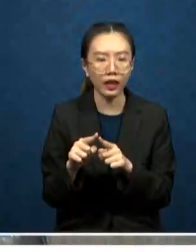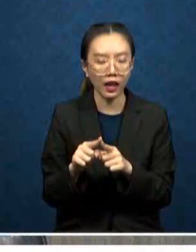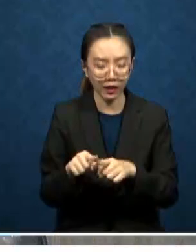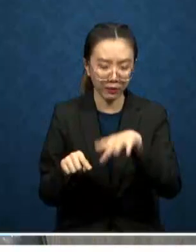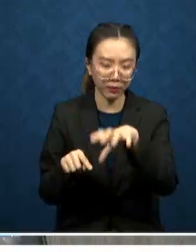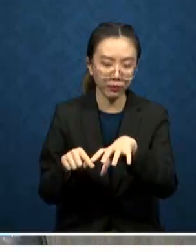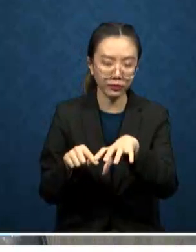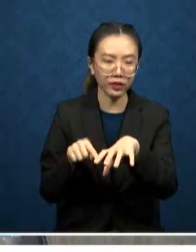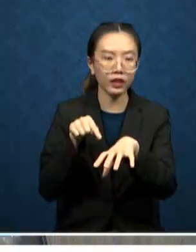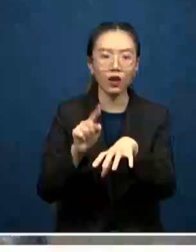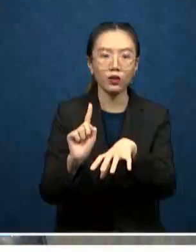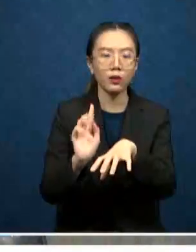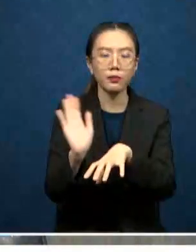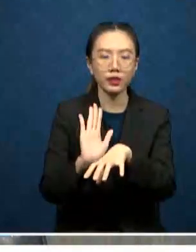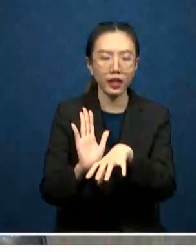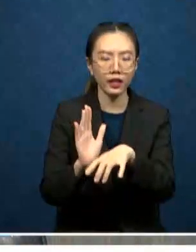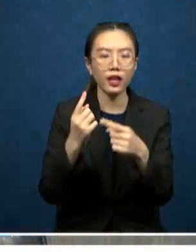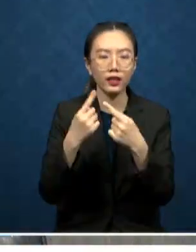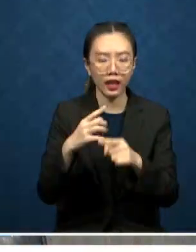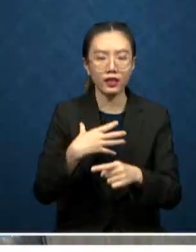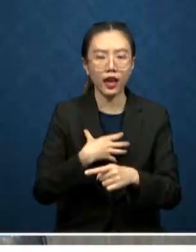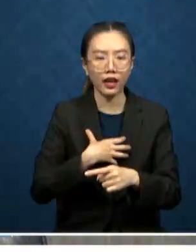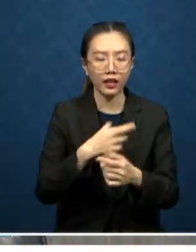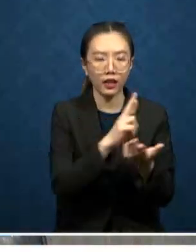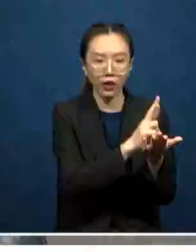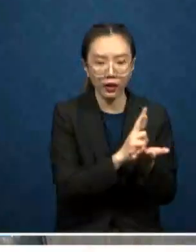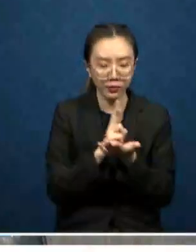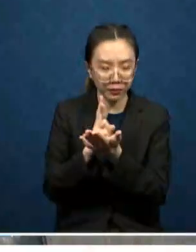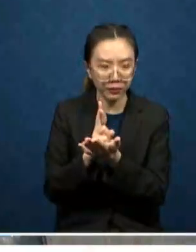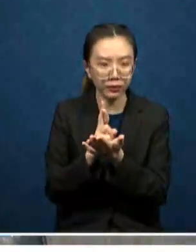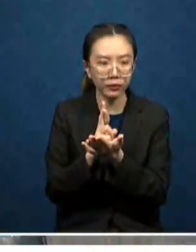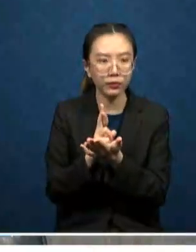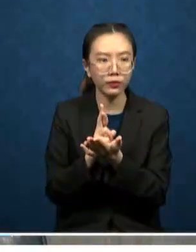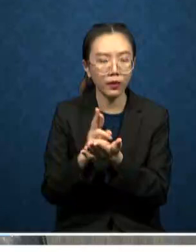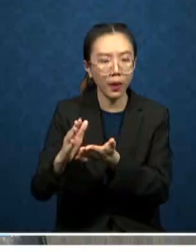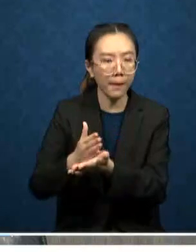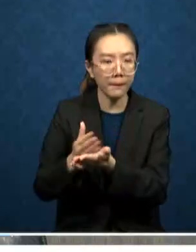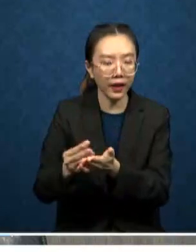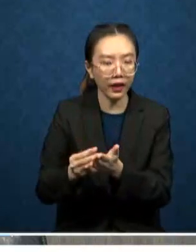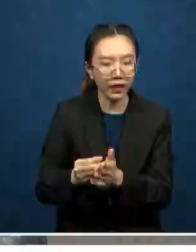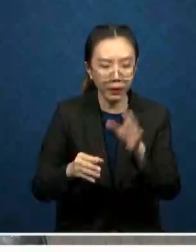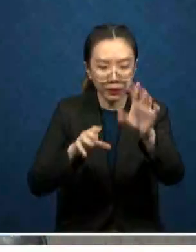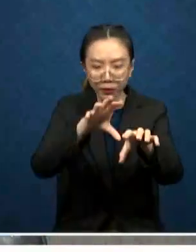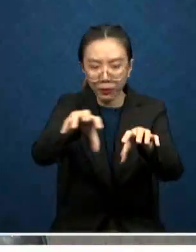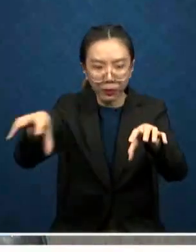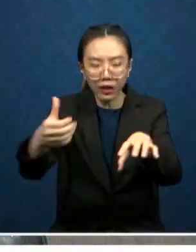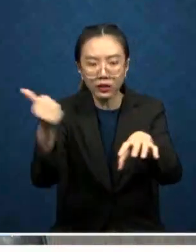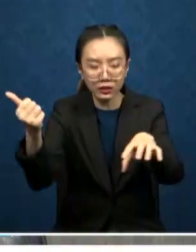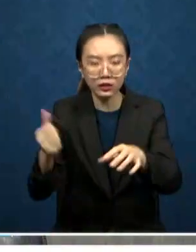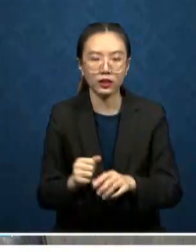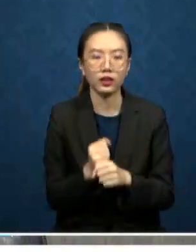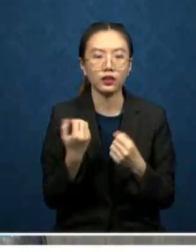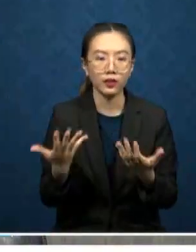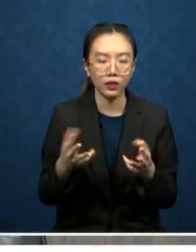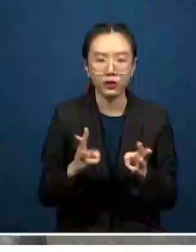เดียวแต่เราต้องการให้ไอ้Best Practiceเนี่ยถูกกระจายไปที่หน่วยงานอื่นๆคือจะทำอย่างไรตรงนี้ก็